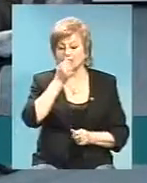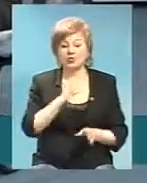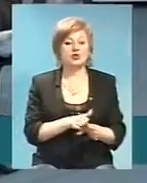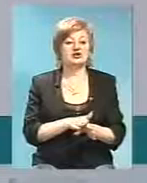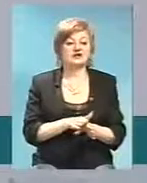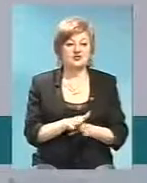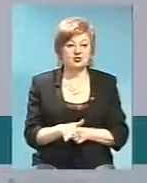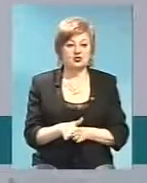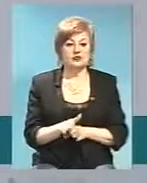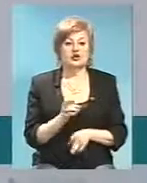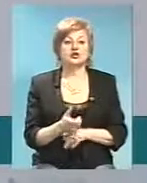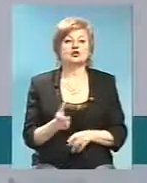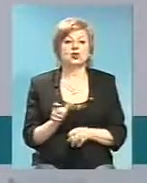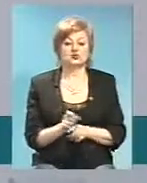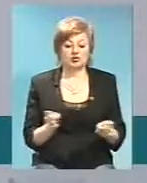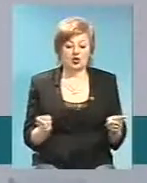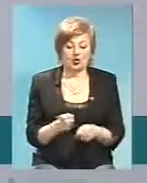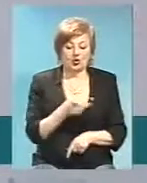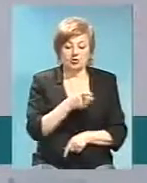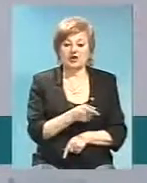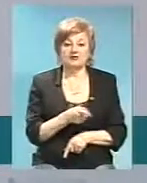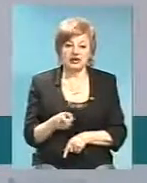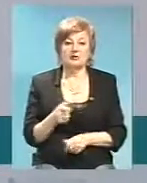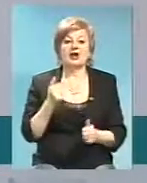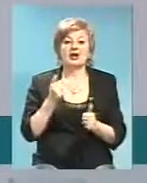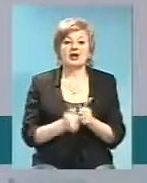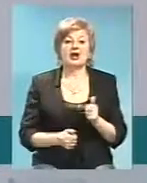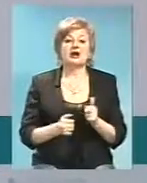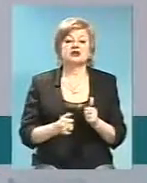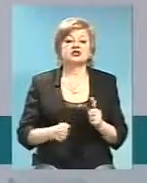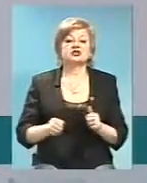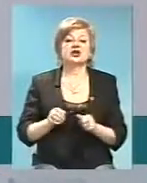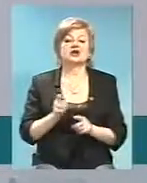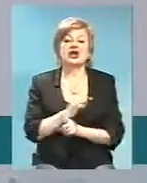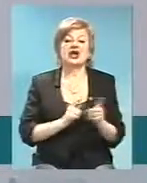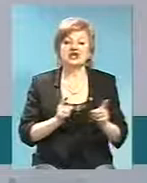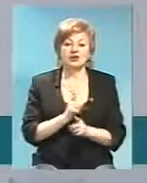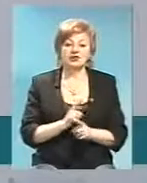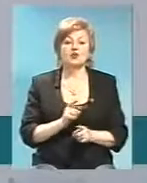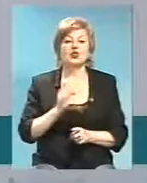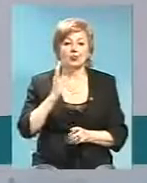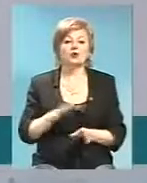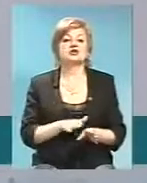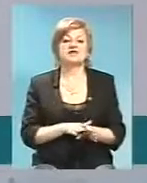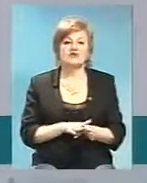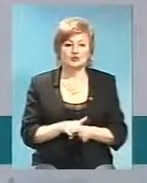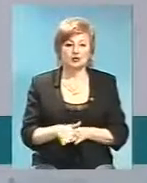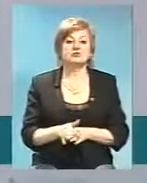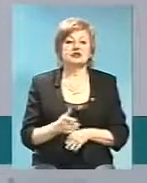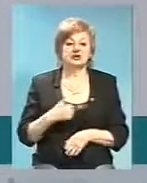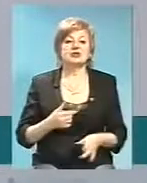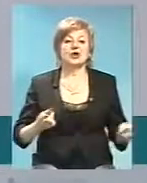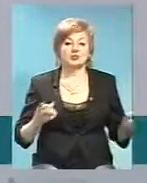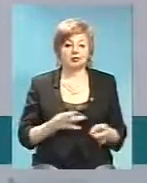відбуватися дуже короткотривало. Кожна реформа, вона відбуватиметься певне ще, нам